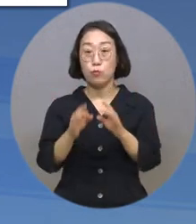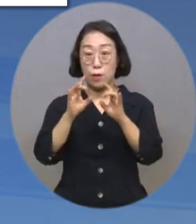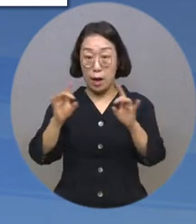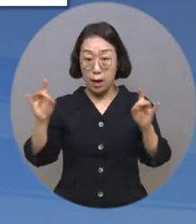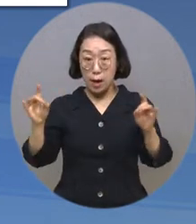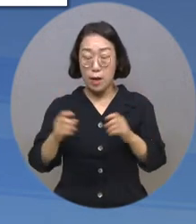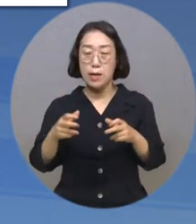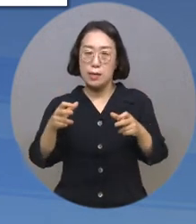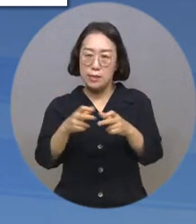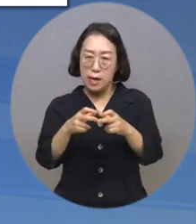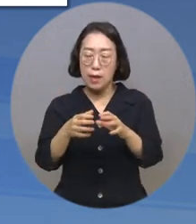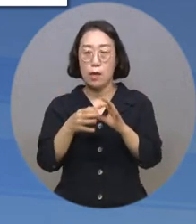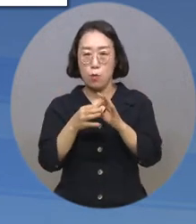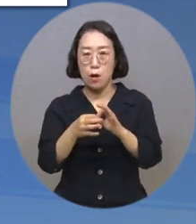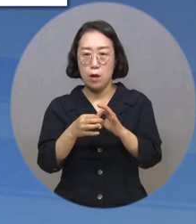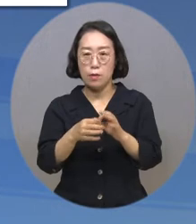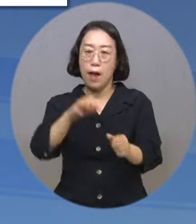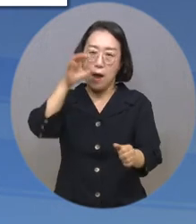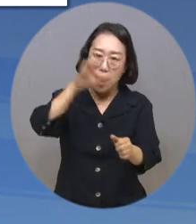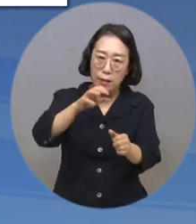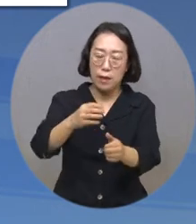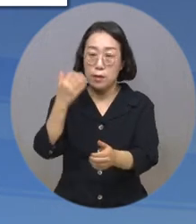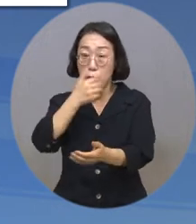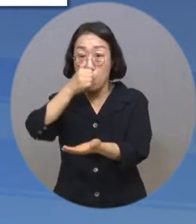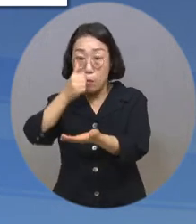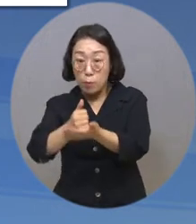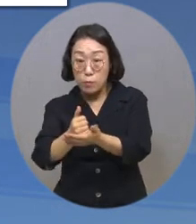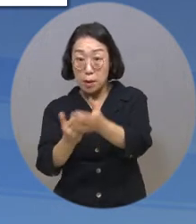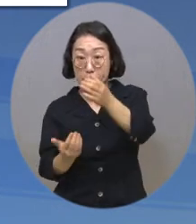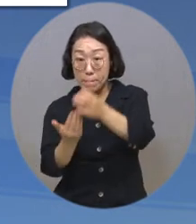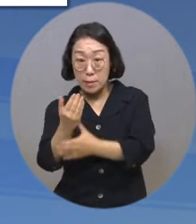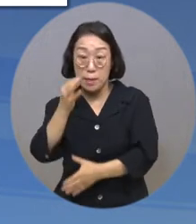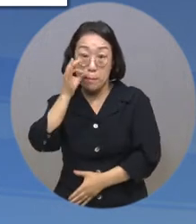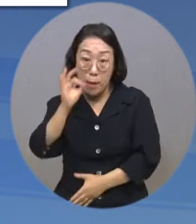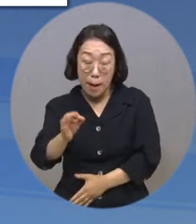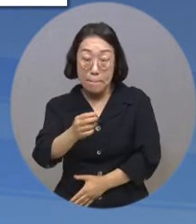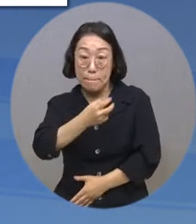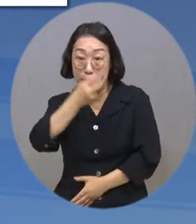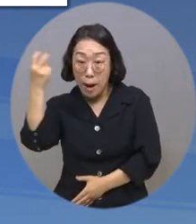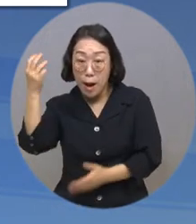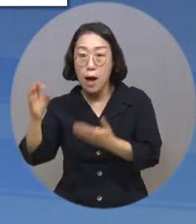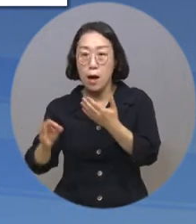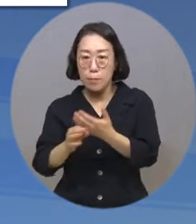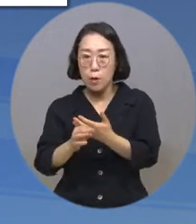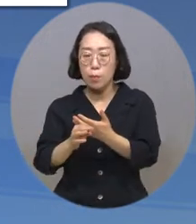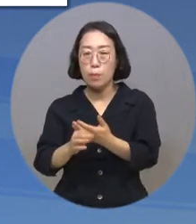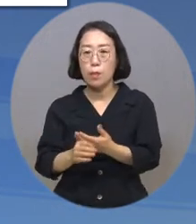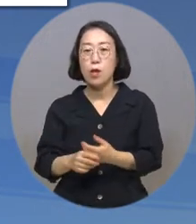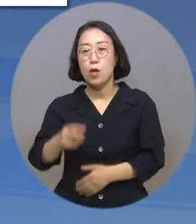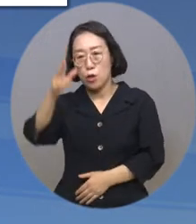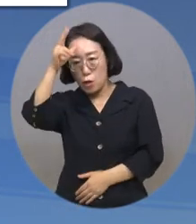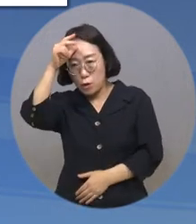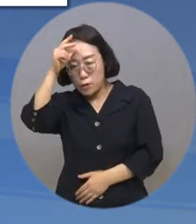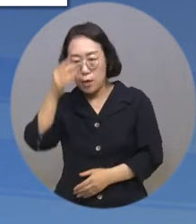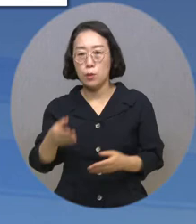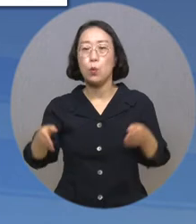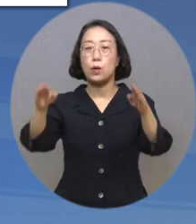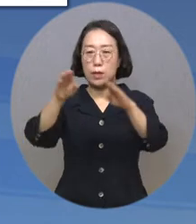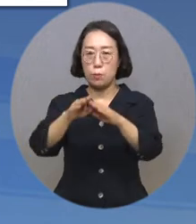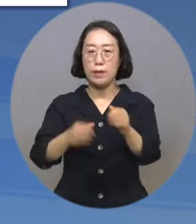학대와 장애인 대상 성범죄가 발생한 사실을 알게 되면 장애인 권익 옹호기관이나 수사기관에 신고해야